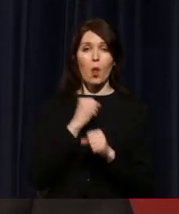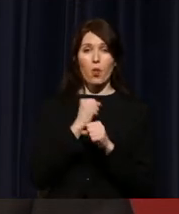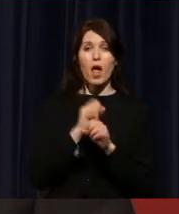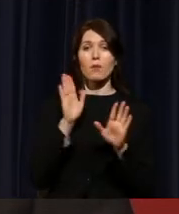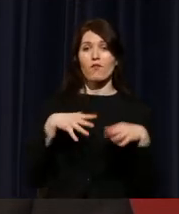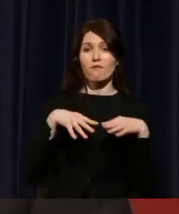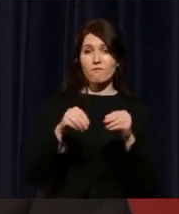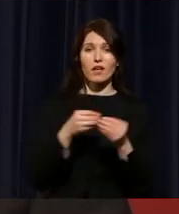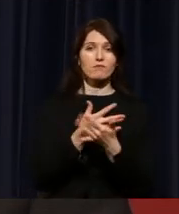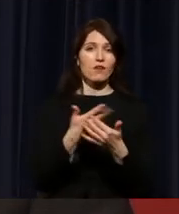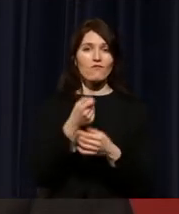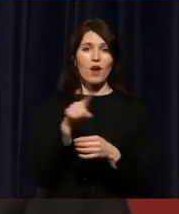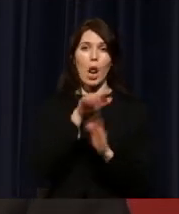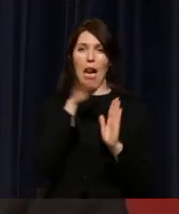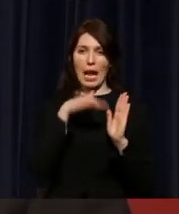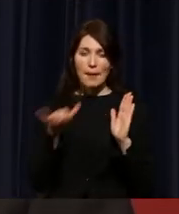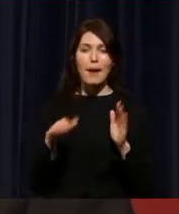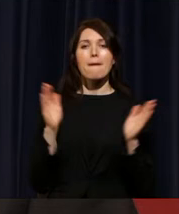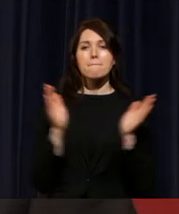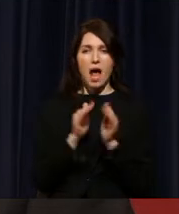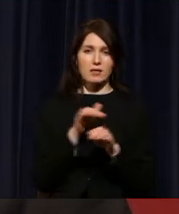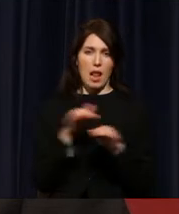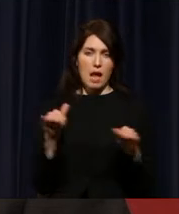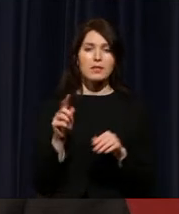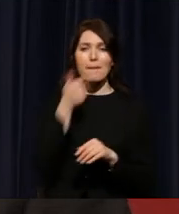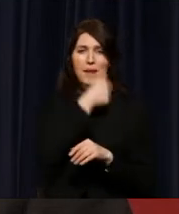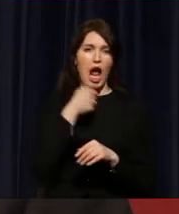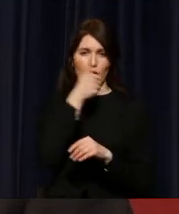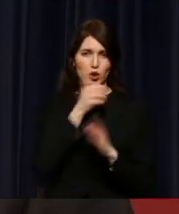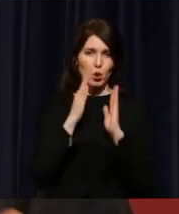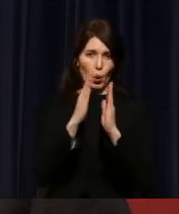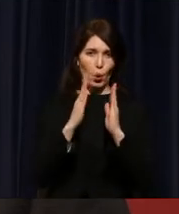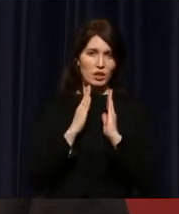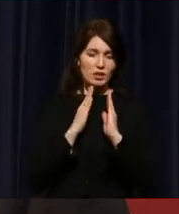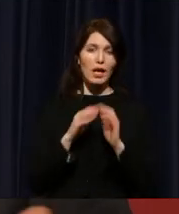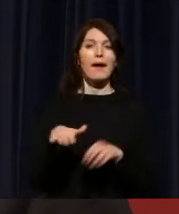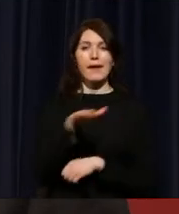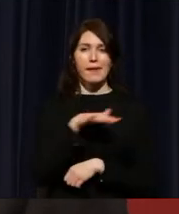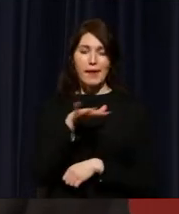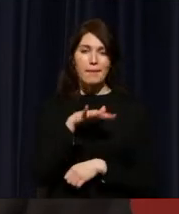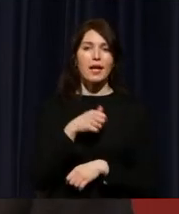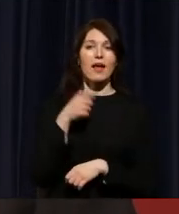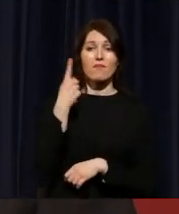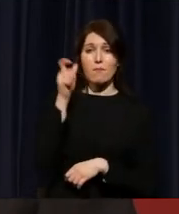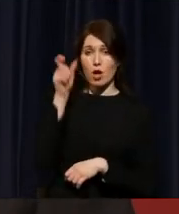veikt vairākos līmeņos. Jā. Mikro līmenis ir tā saucamais personiskais līmenis, ģimene, persona, kas netiek ar